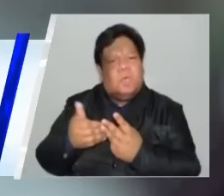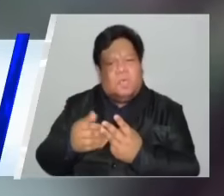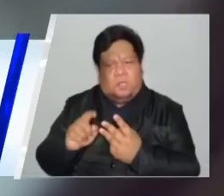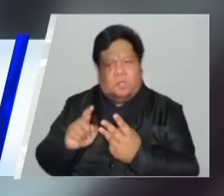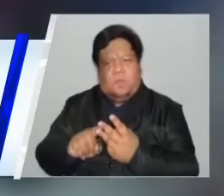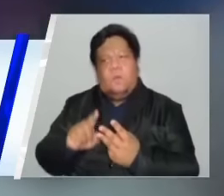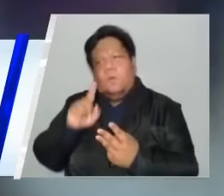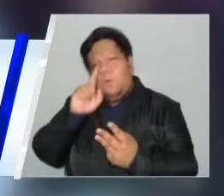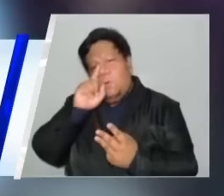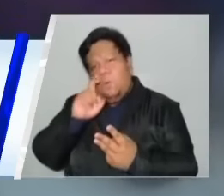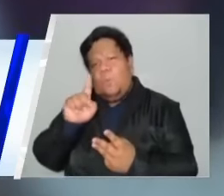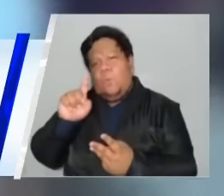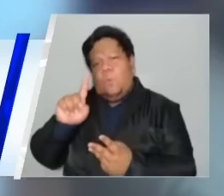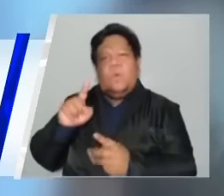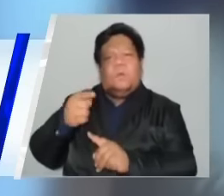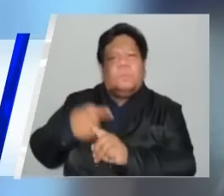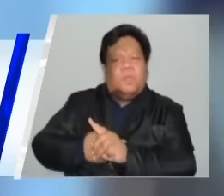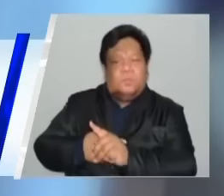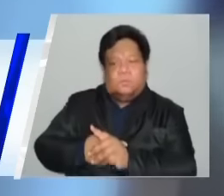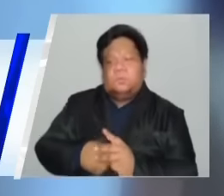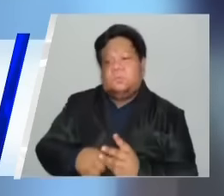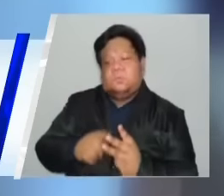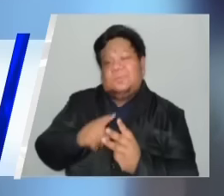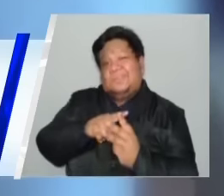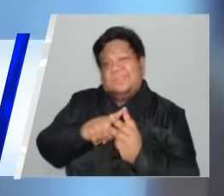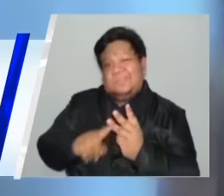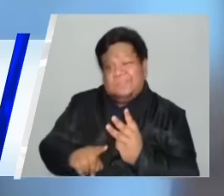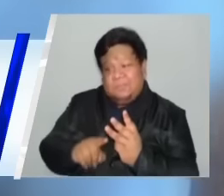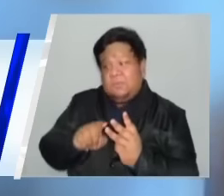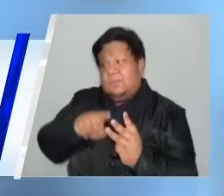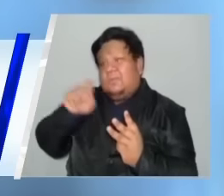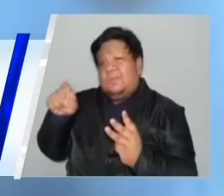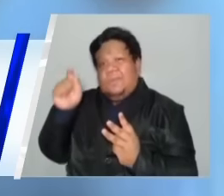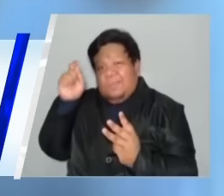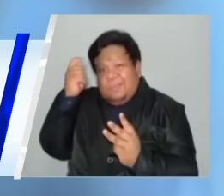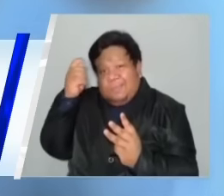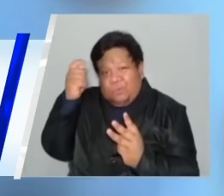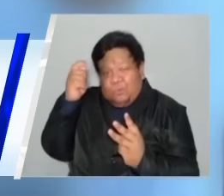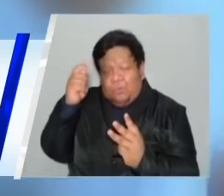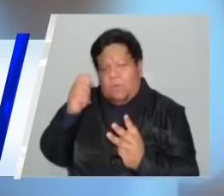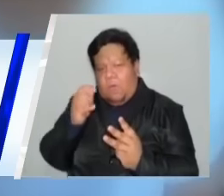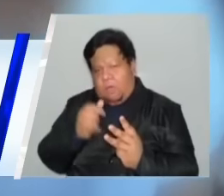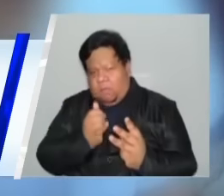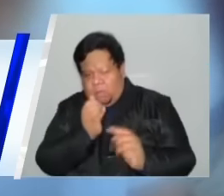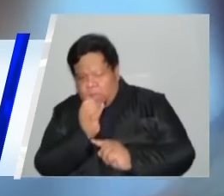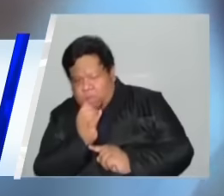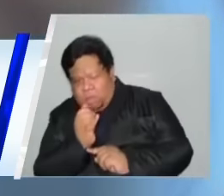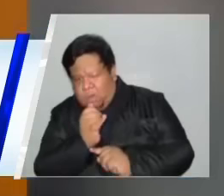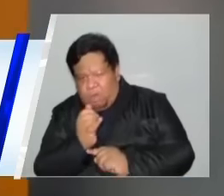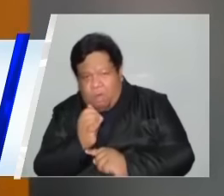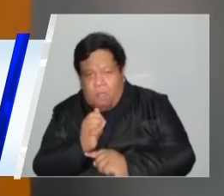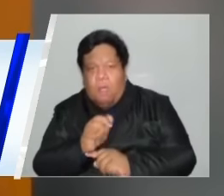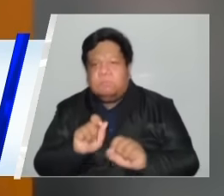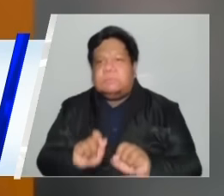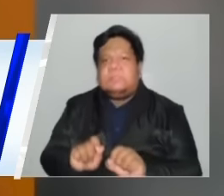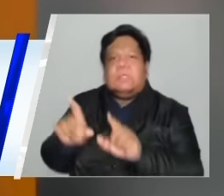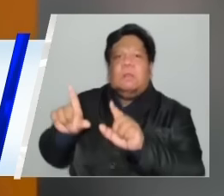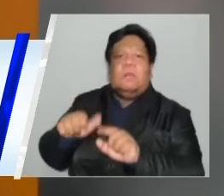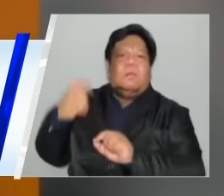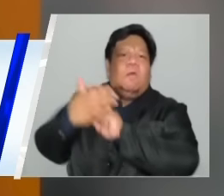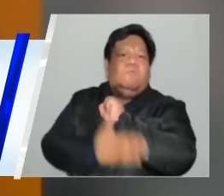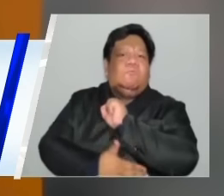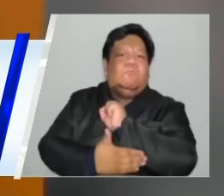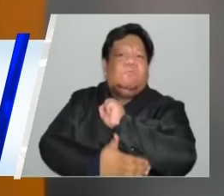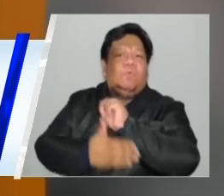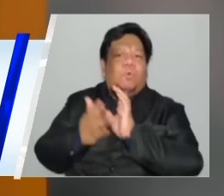ng mga biktima, ibinibenta raw ang malalaswang video ng kanyang mga pamangkin sa mga banyaga. Nakuha mula sa